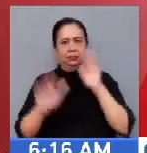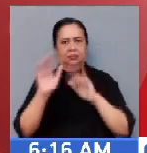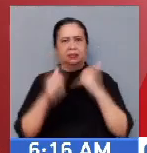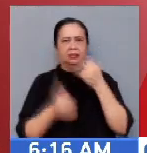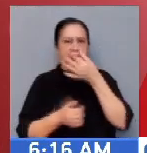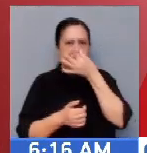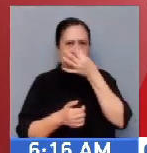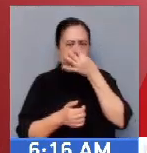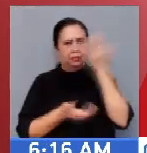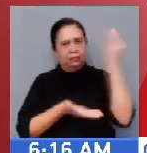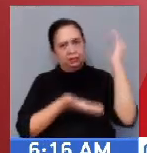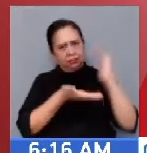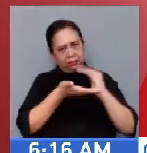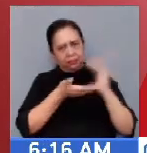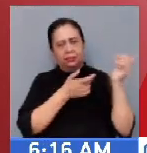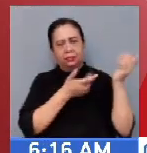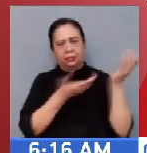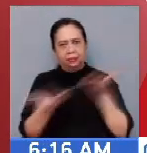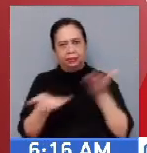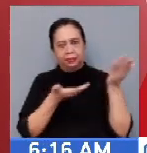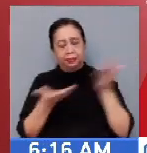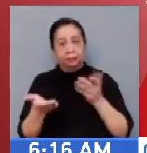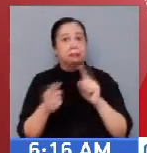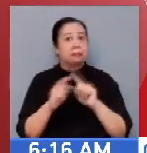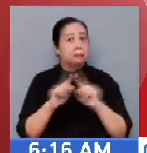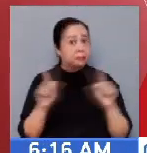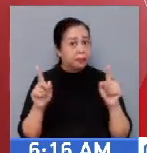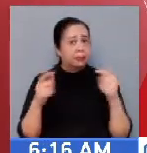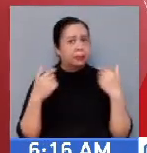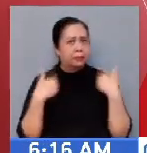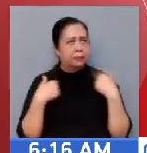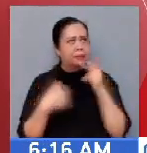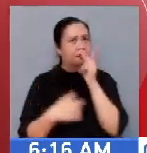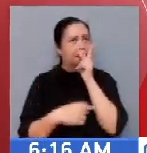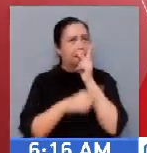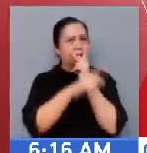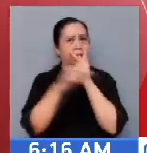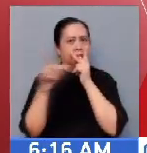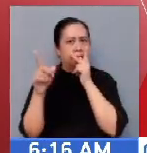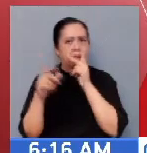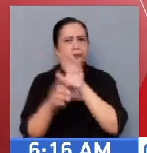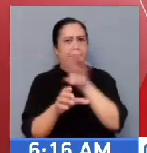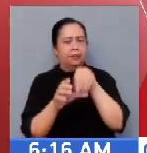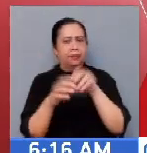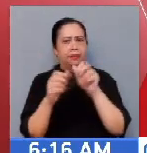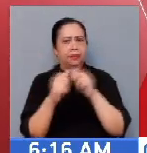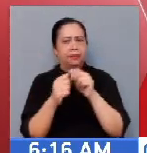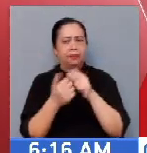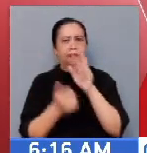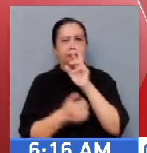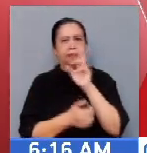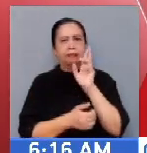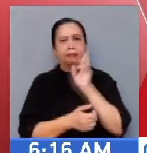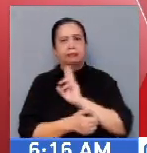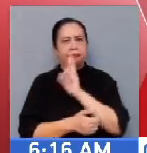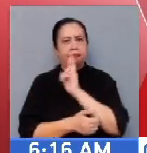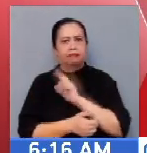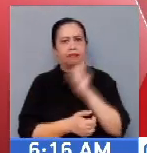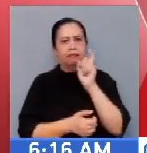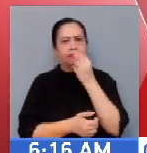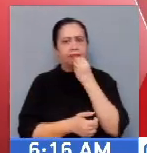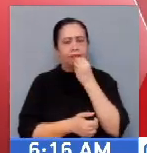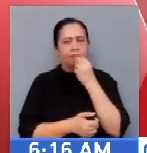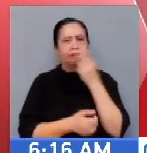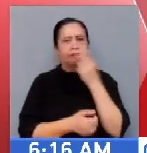But meron naman tayong mga private sector, itong involved sa mga fast food chain industries na nag-i-import. Yung nga